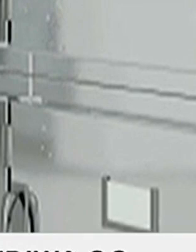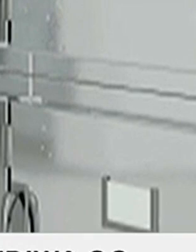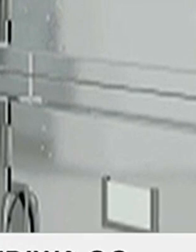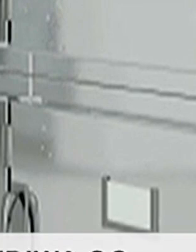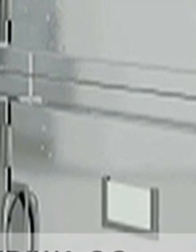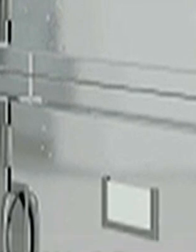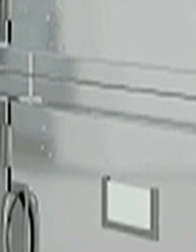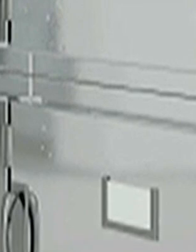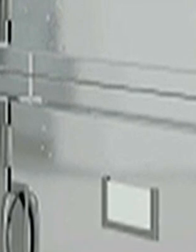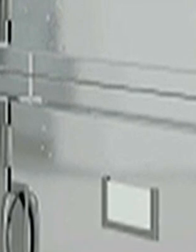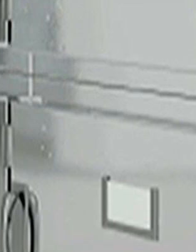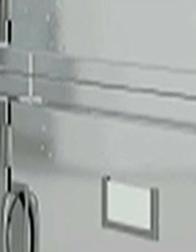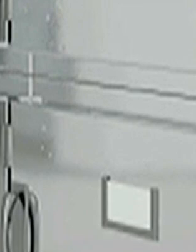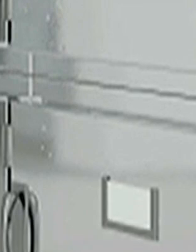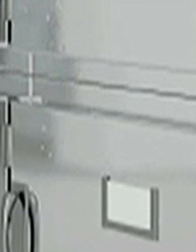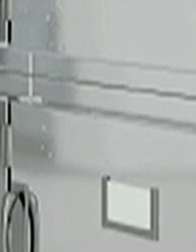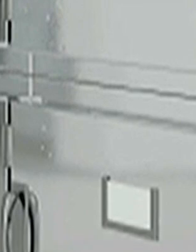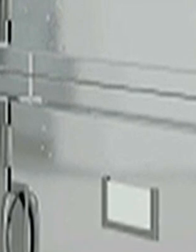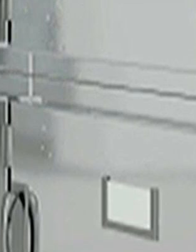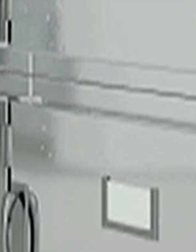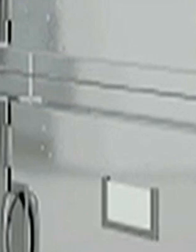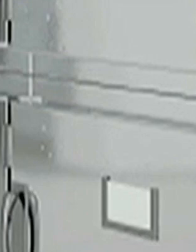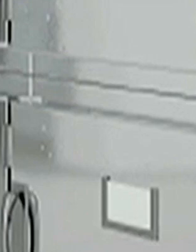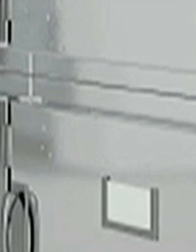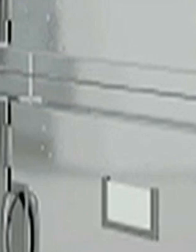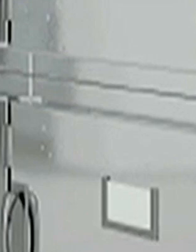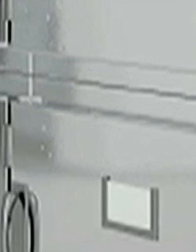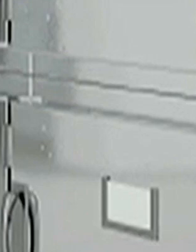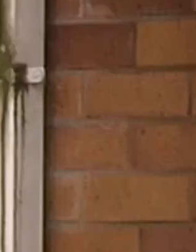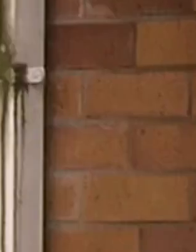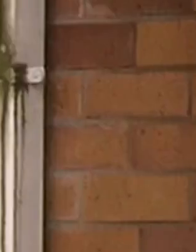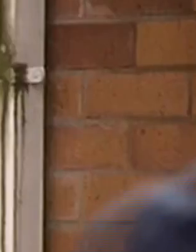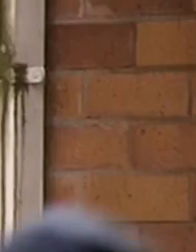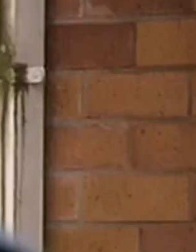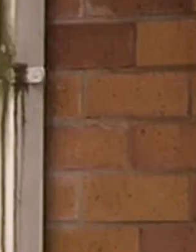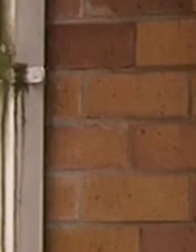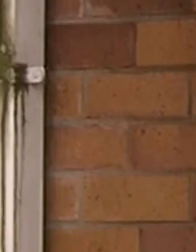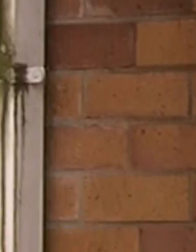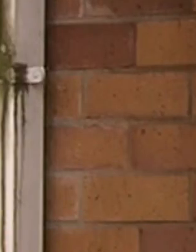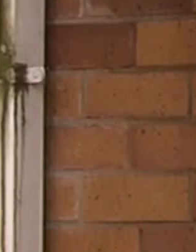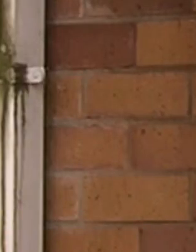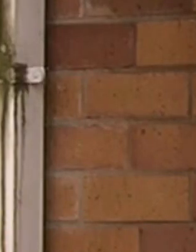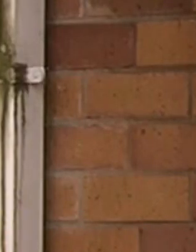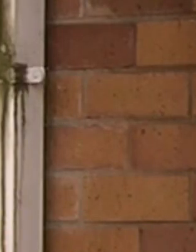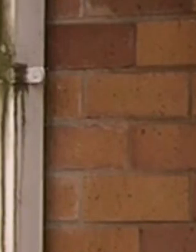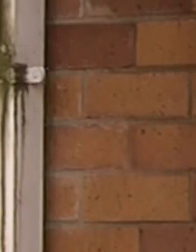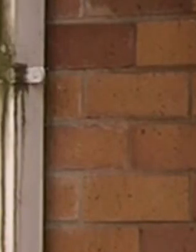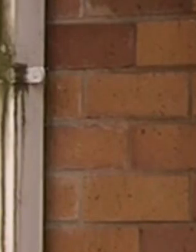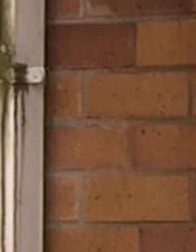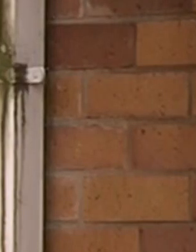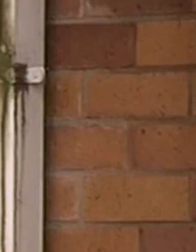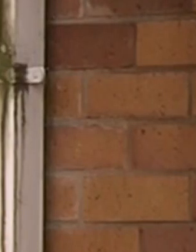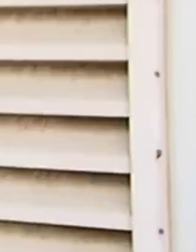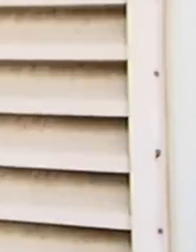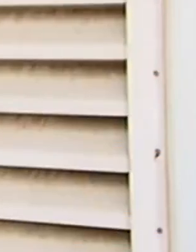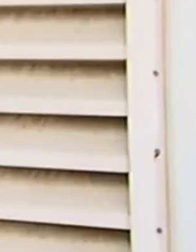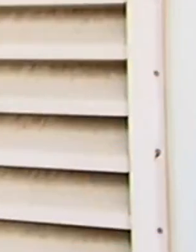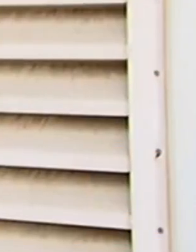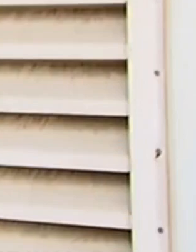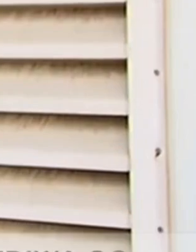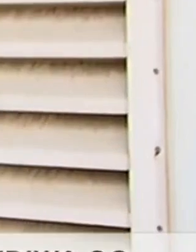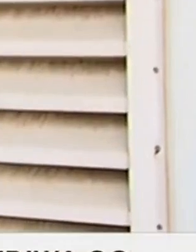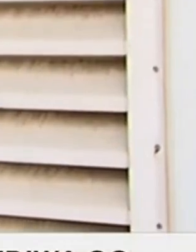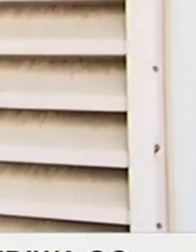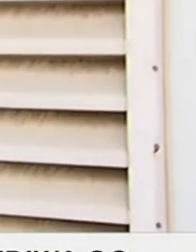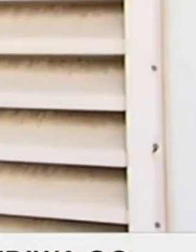le 90, Bronkhorstspruit e ntse le palo e kwa tlase. Batlhankela ba re maemo ano a kitefatsa tiro. Re be ya ka